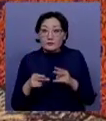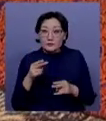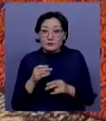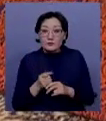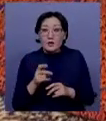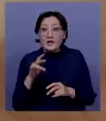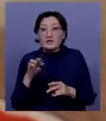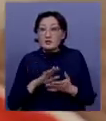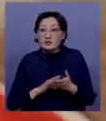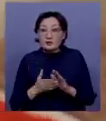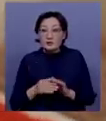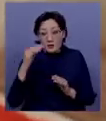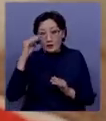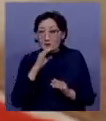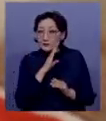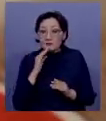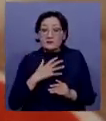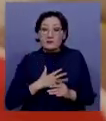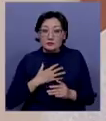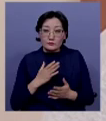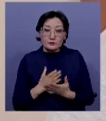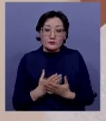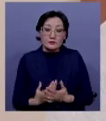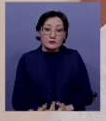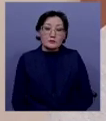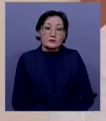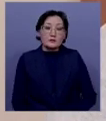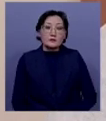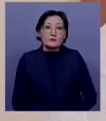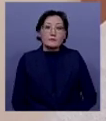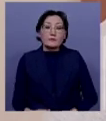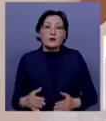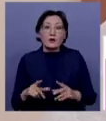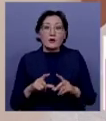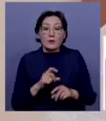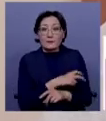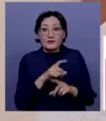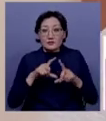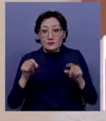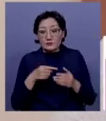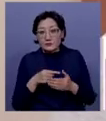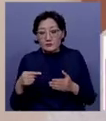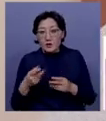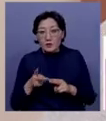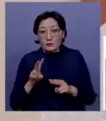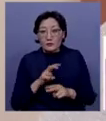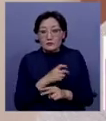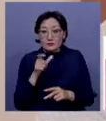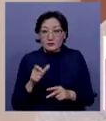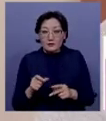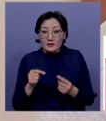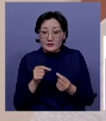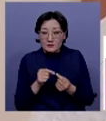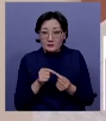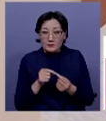жасалғанымен інжудің жағдайы ата-ананы әлі де алаңдатып отыр. Дескеден шыққан кезде бізге врач айтты, бұл осындай бір тырнақтың